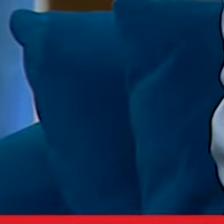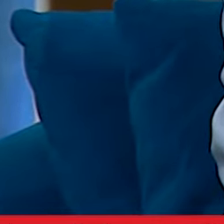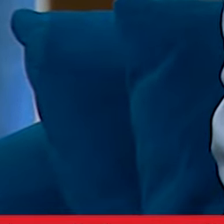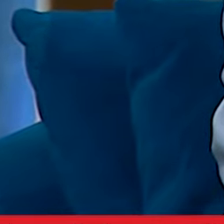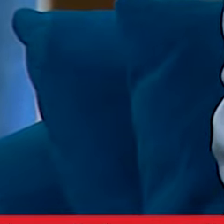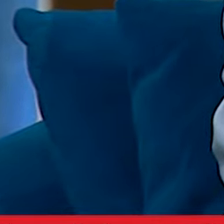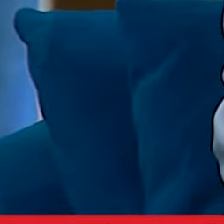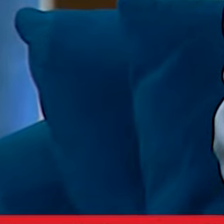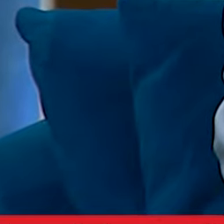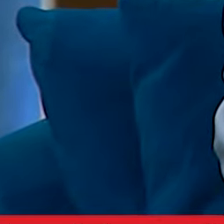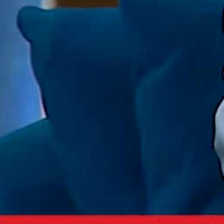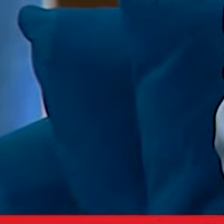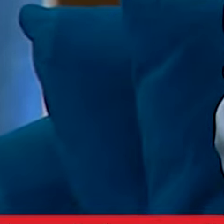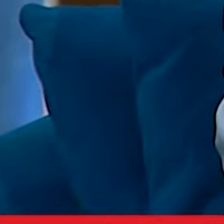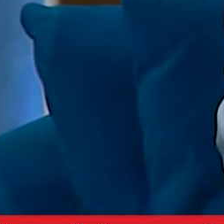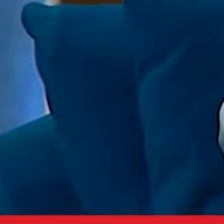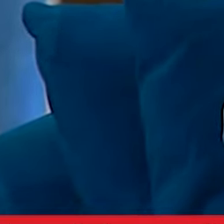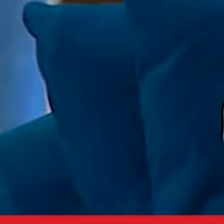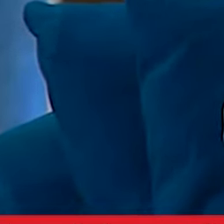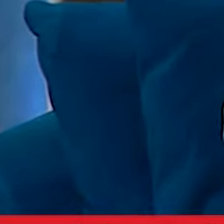إذا عاهدوا